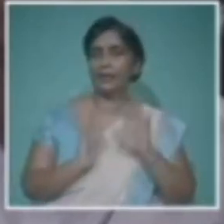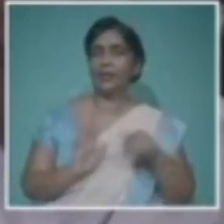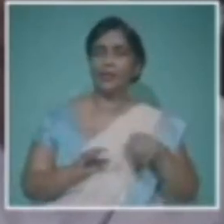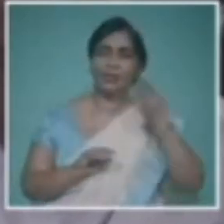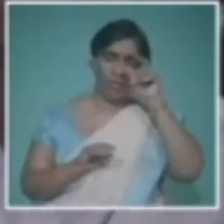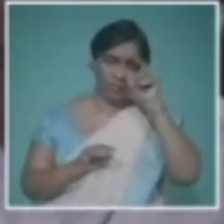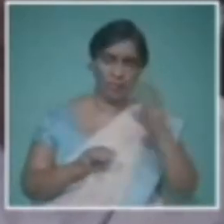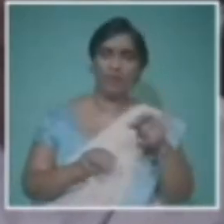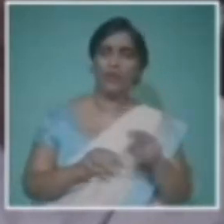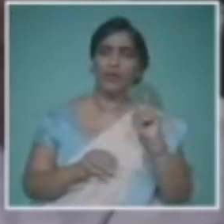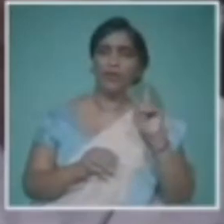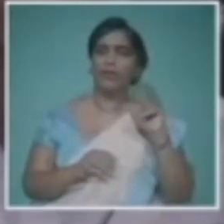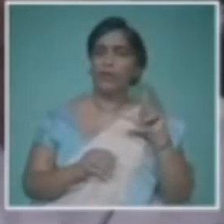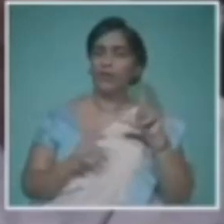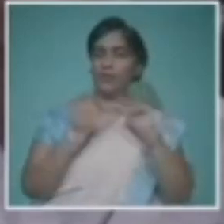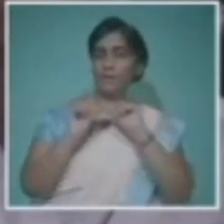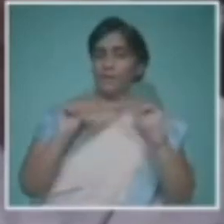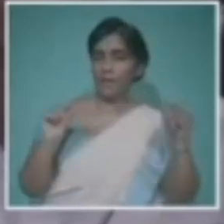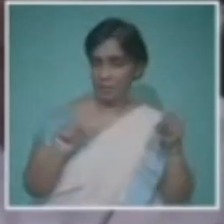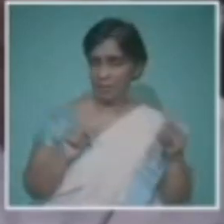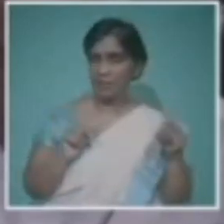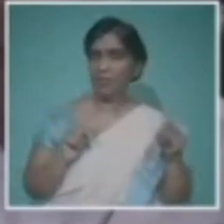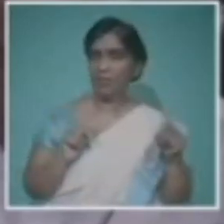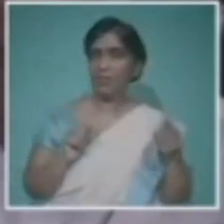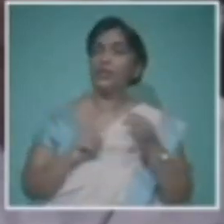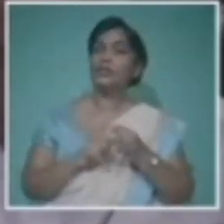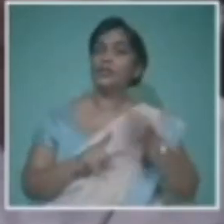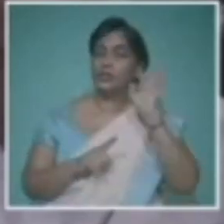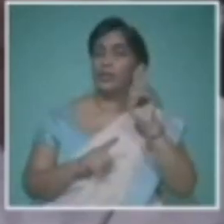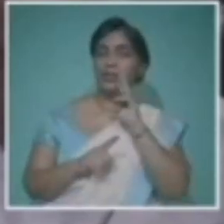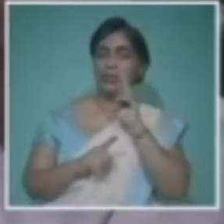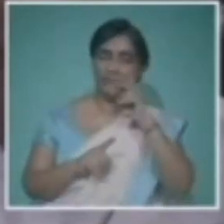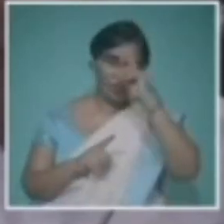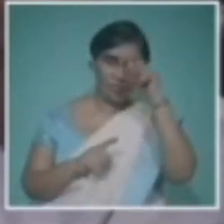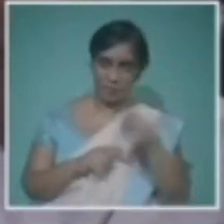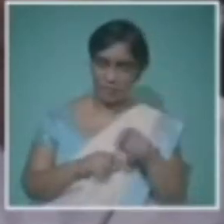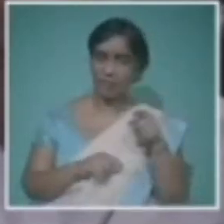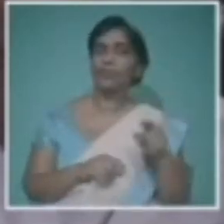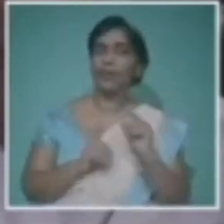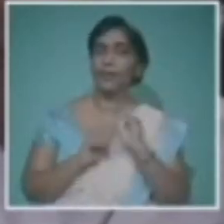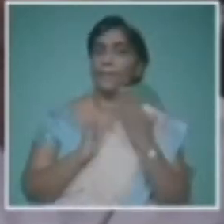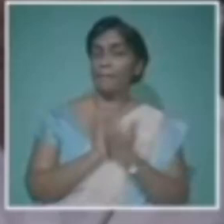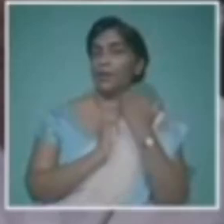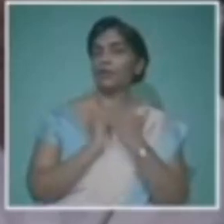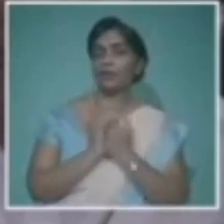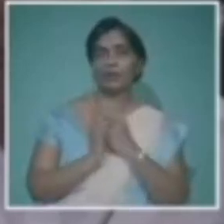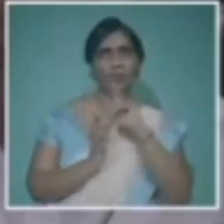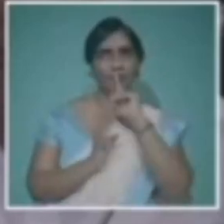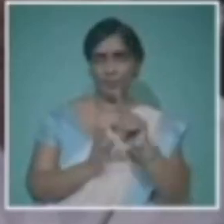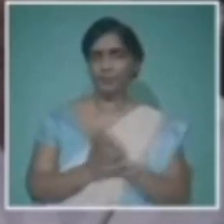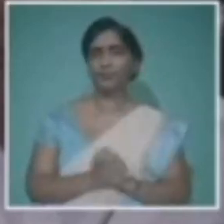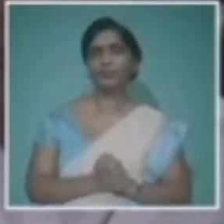බලන්න 27 වෙනි වගන්තිය තමයි ජනාධිපති රනිල් වික්‍රමසිංහ මහත්මයා ප්‍රතිපත්ති ප්‍රකාශනයේ හැටියට පැහැදිලි